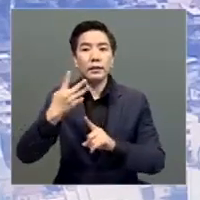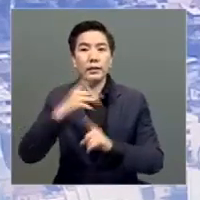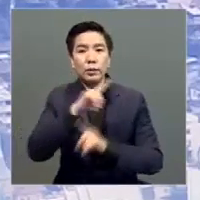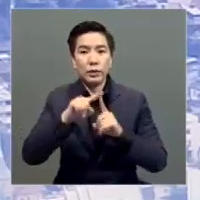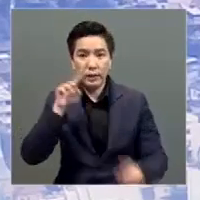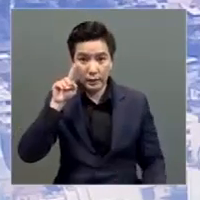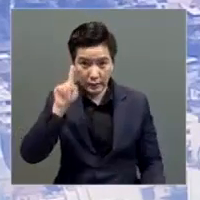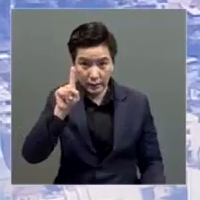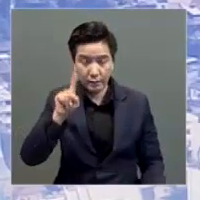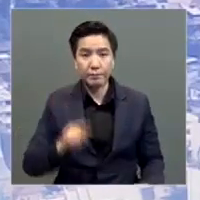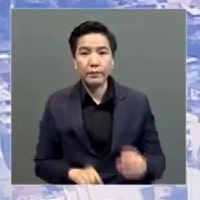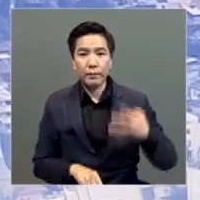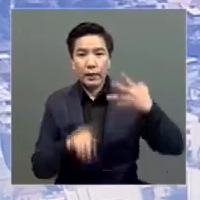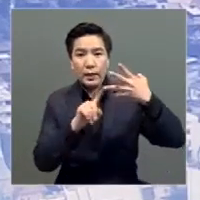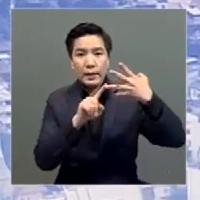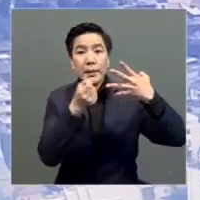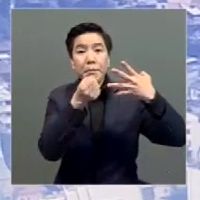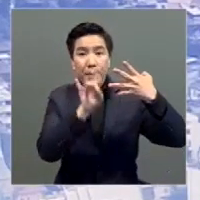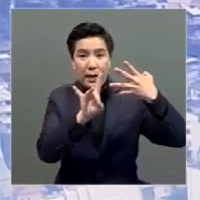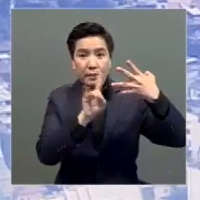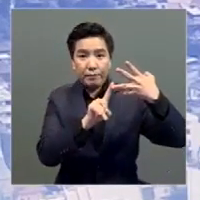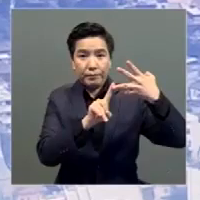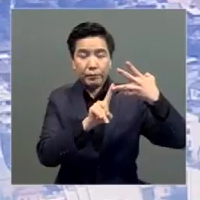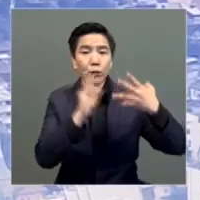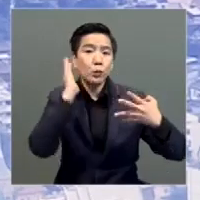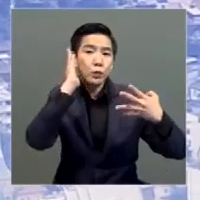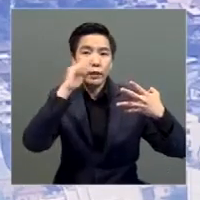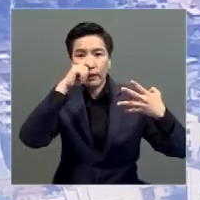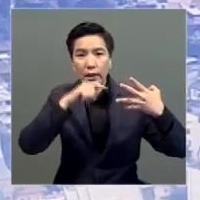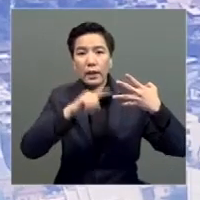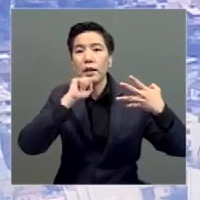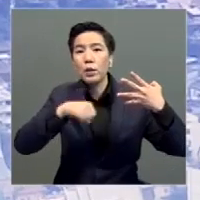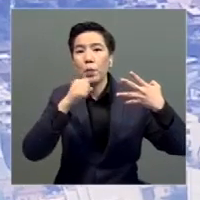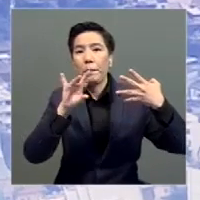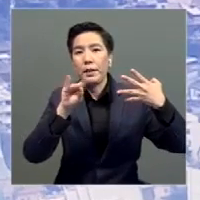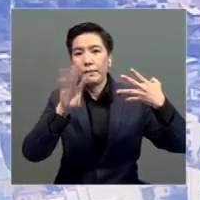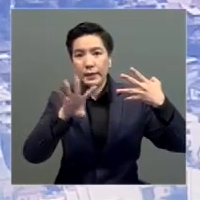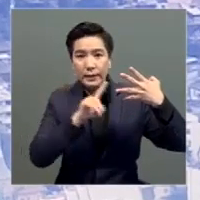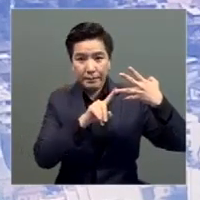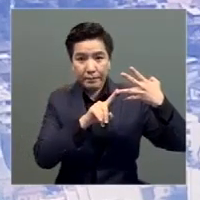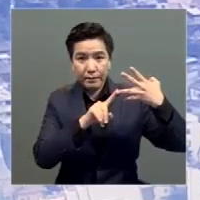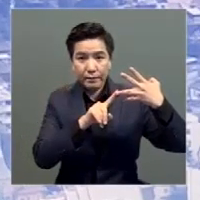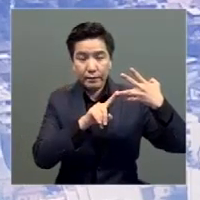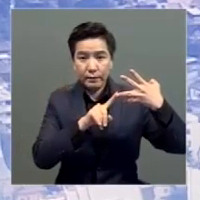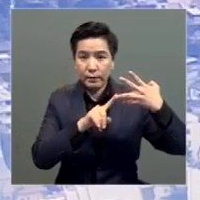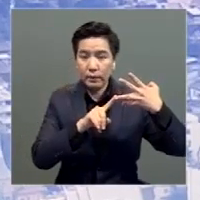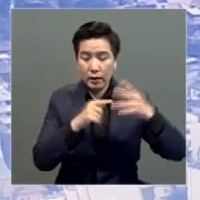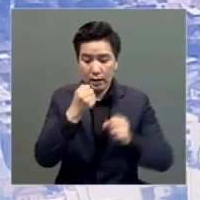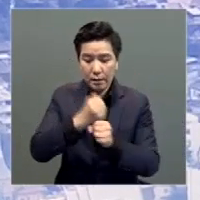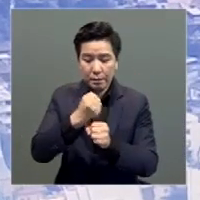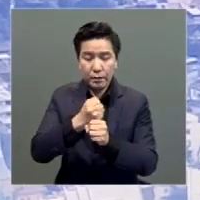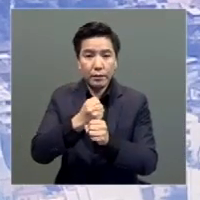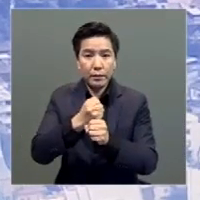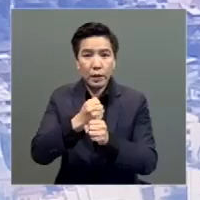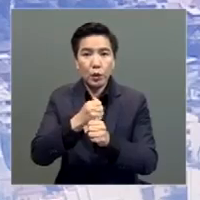นรายที่18เป็นผู้ป่วยชายไทยอายุ84ปีก็ทำงานอยู่